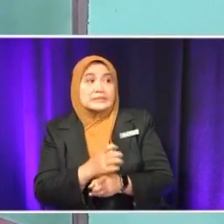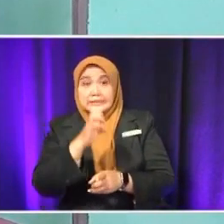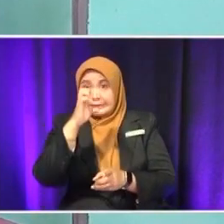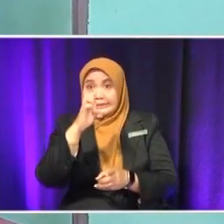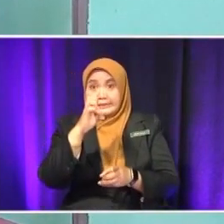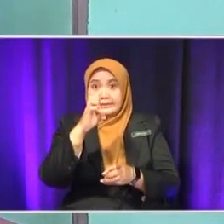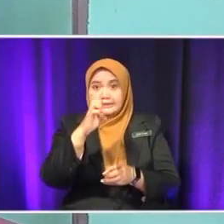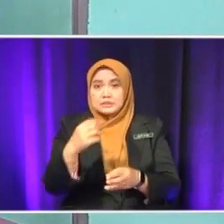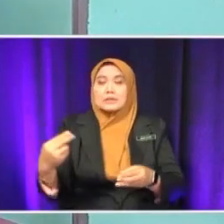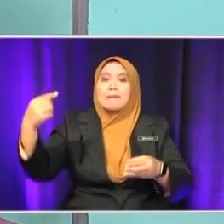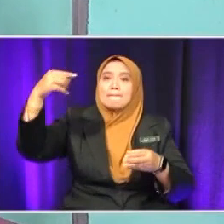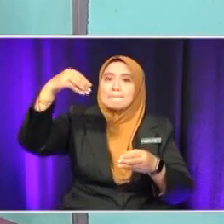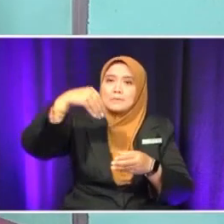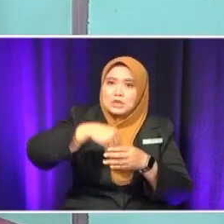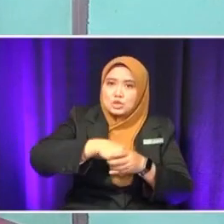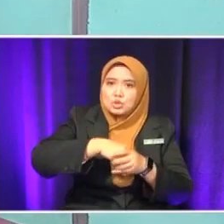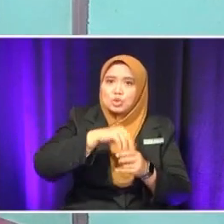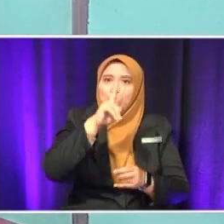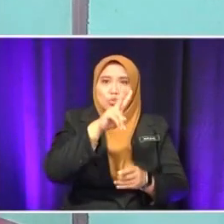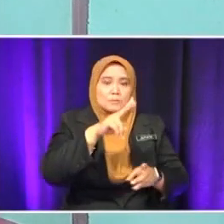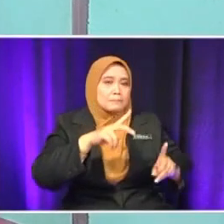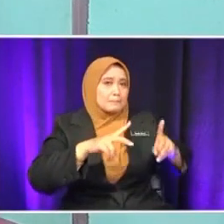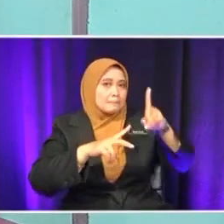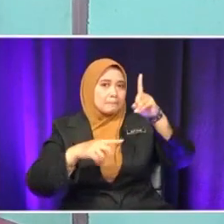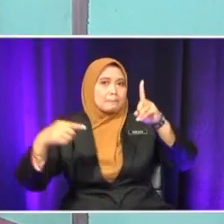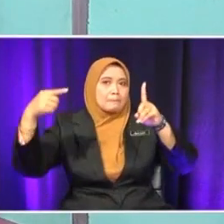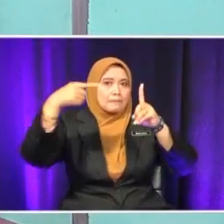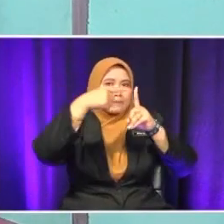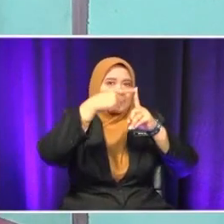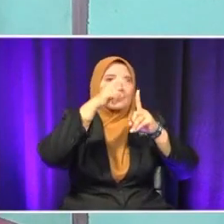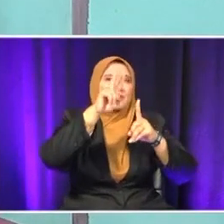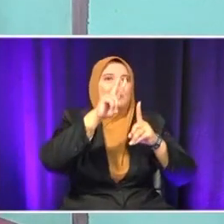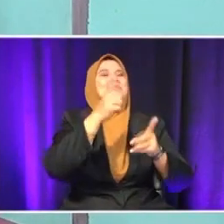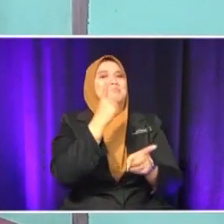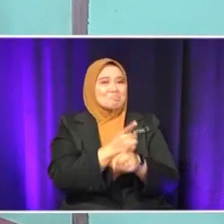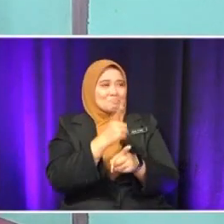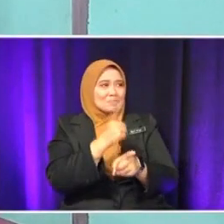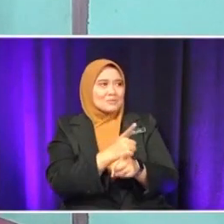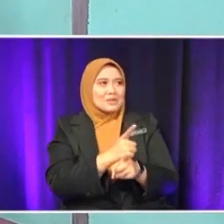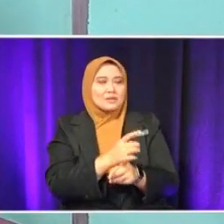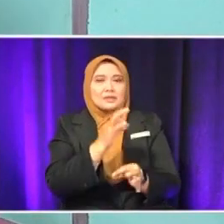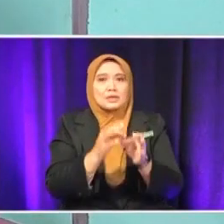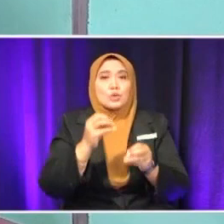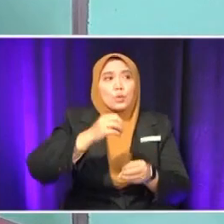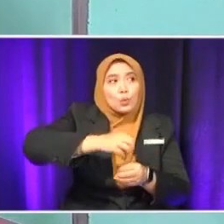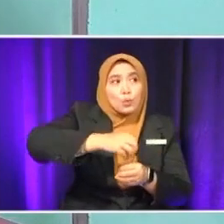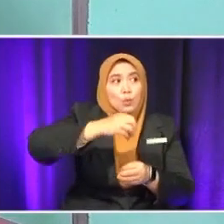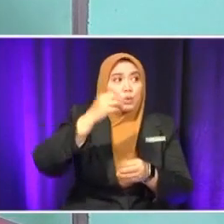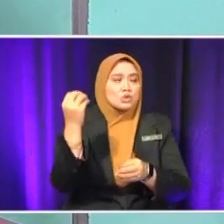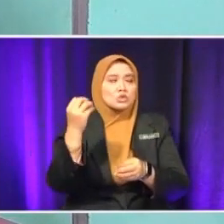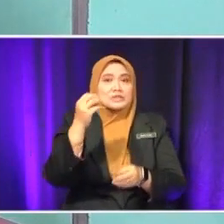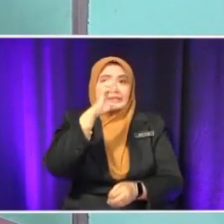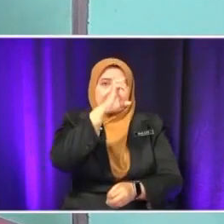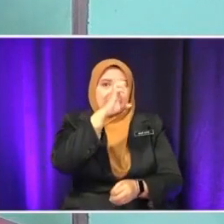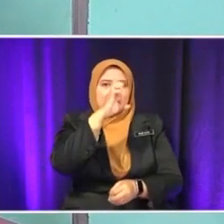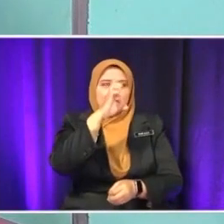betul. Ah, faham. Kemudian kita nampak degree out untuk E, yang keluar untuk E adalah kosong. So dari E ni tak ada yang